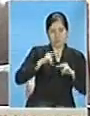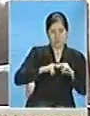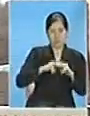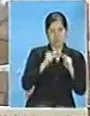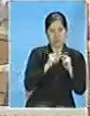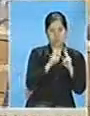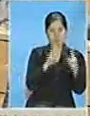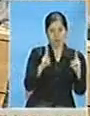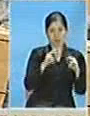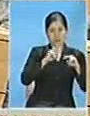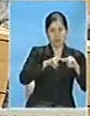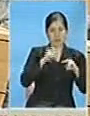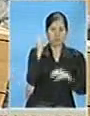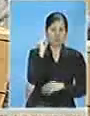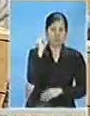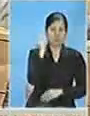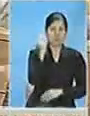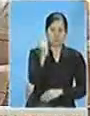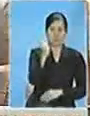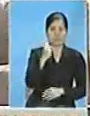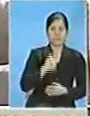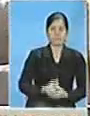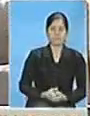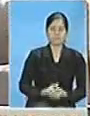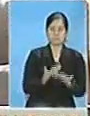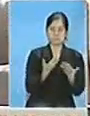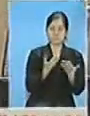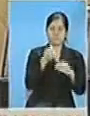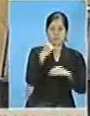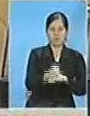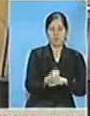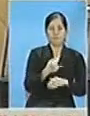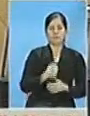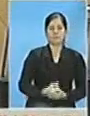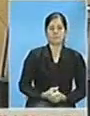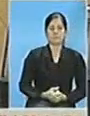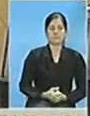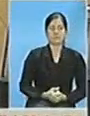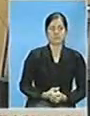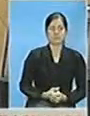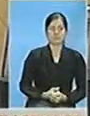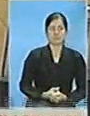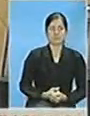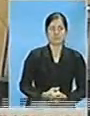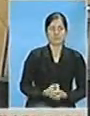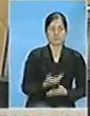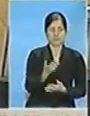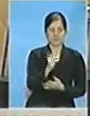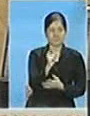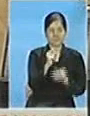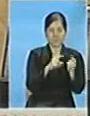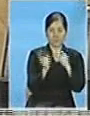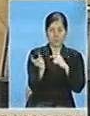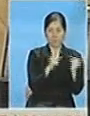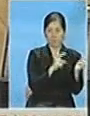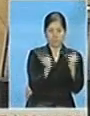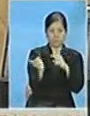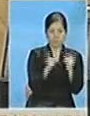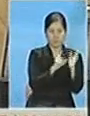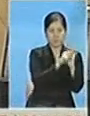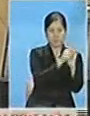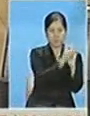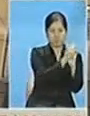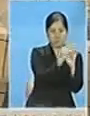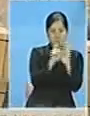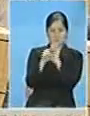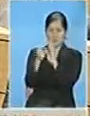การด้วยก็ได้นะครับ ครับจบนะครับผมว่าหมดแล้วนะครับคืออย่างเงี้ยท่านธนาฝั่งละ10นาทีท่านก็ใช้เวลาไป